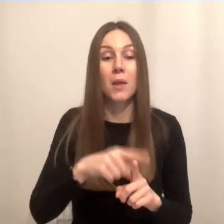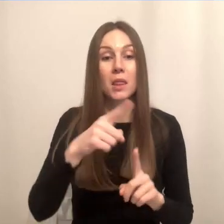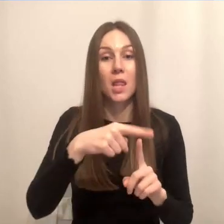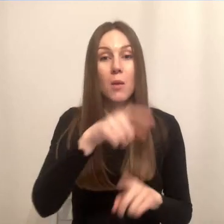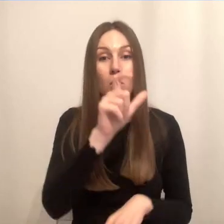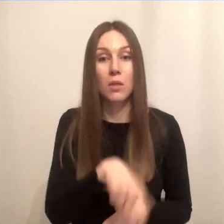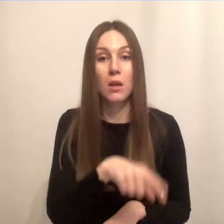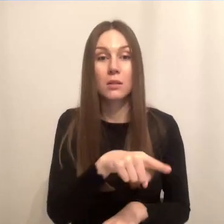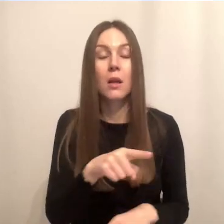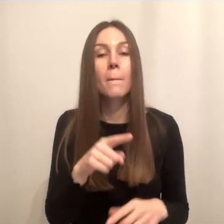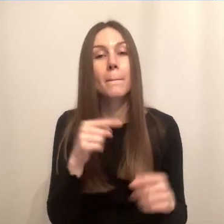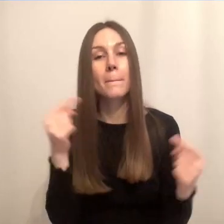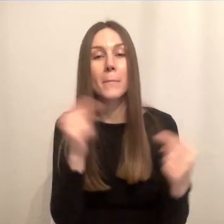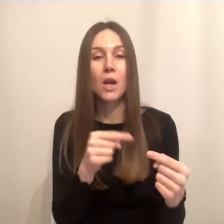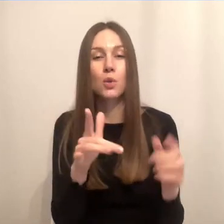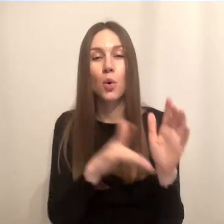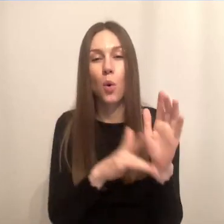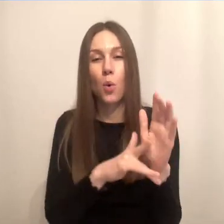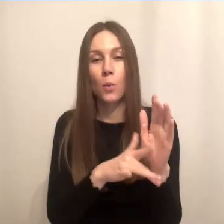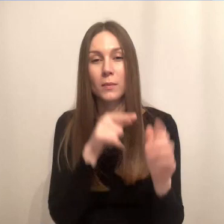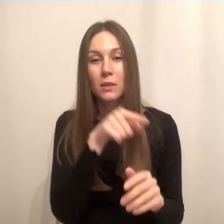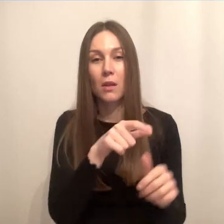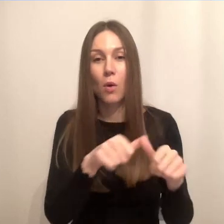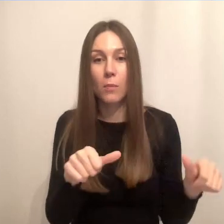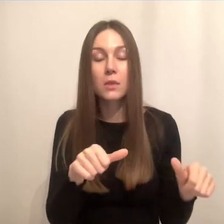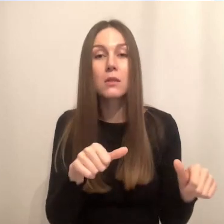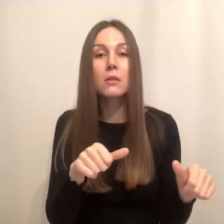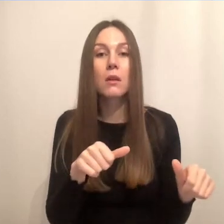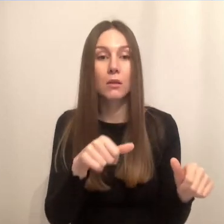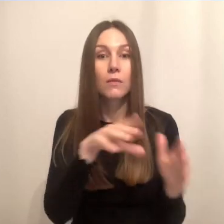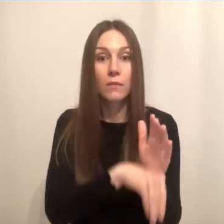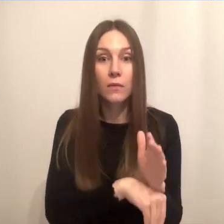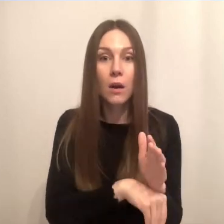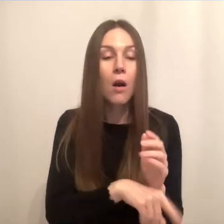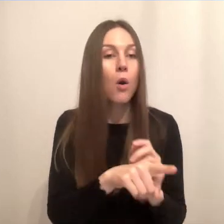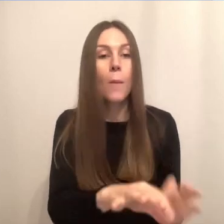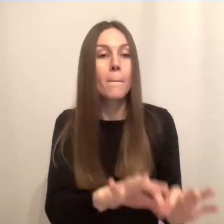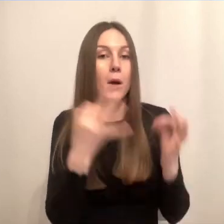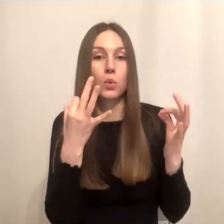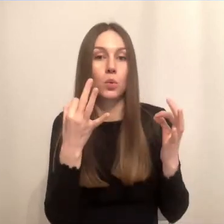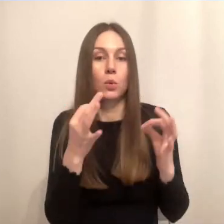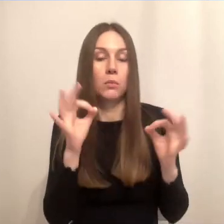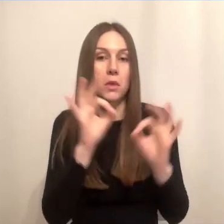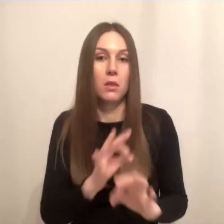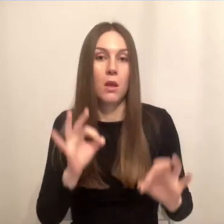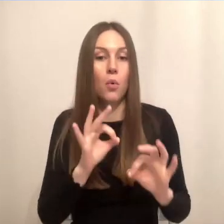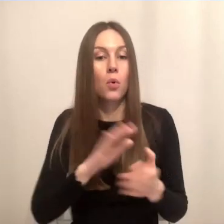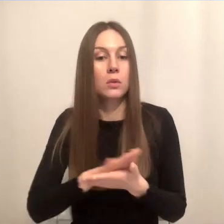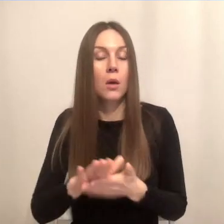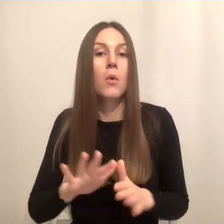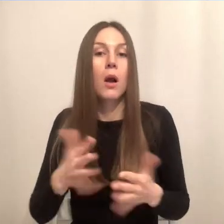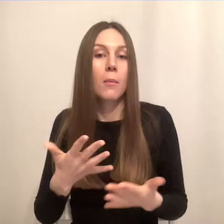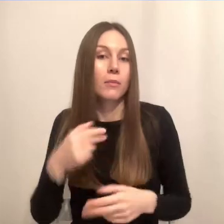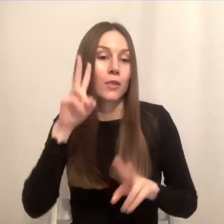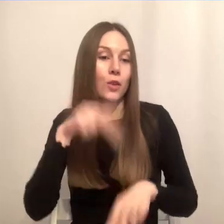korupcinė komisija priklauso, kiek žinau, ir nebuvo teikta jokių siūlymų iš jūsų pusės, kad tą skaidrumą gerinti, tai aš tada nežinau, ką jūs